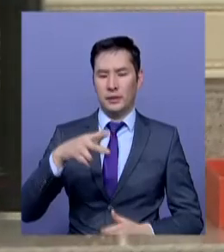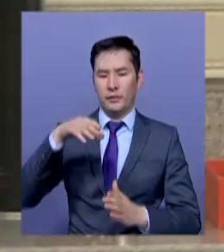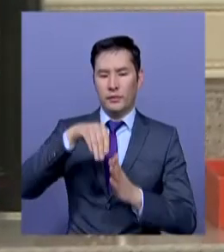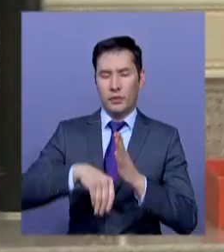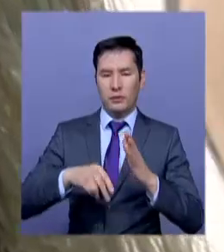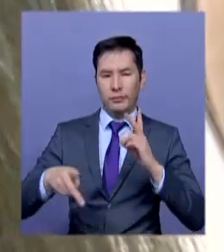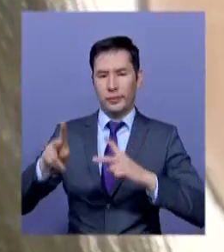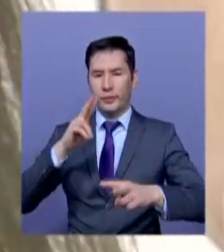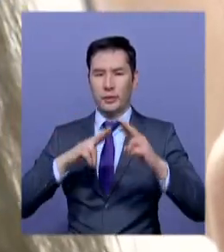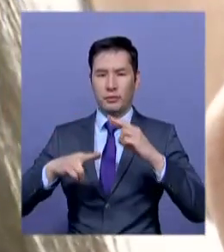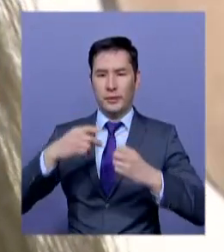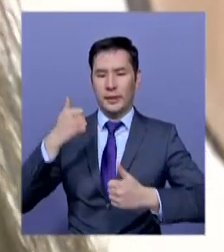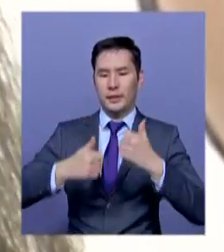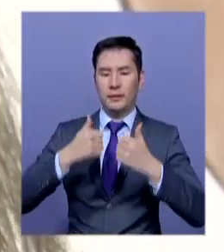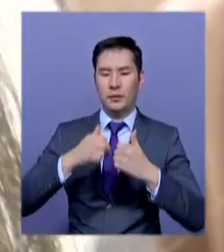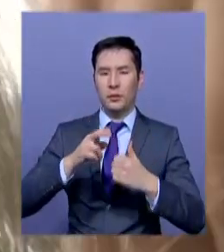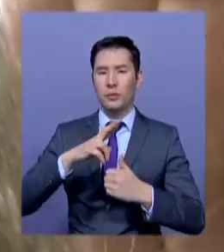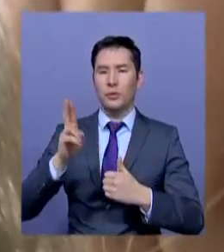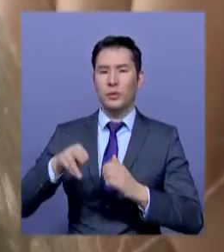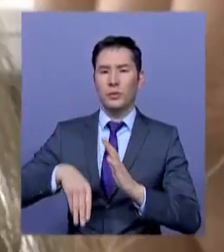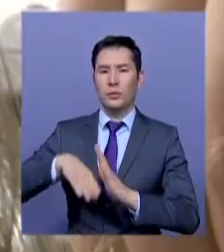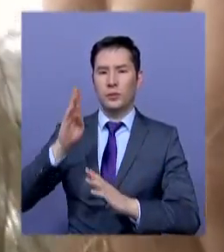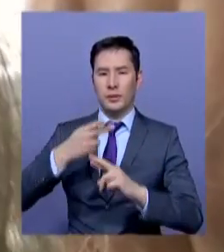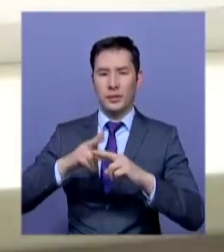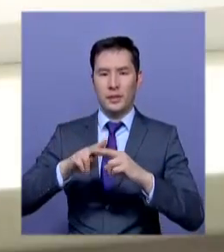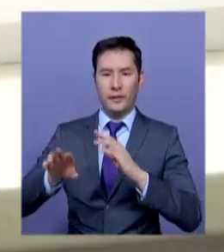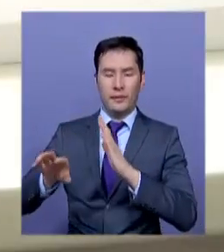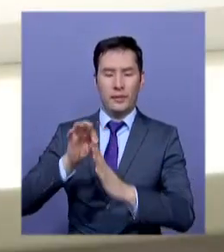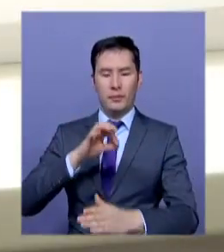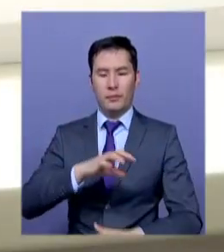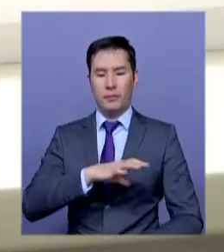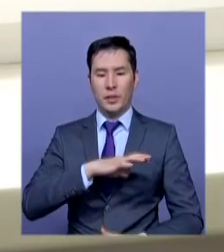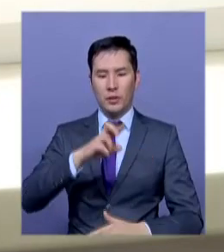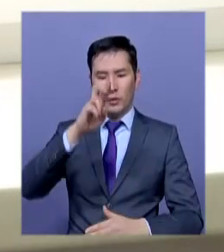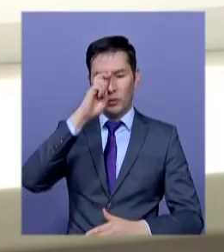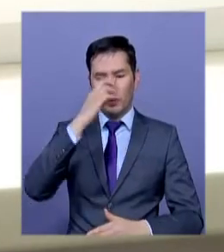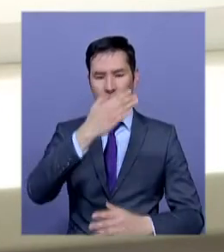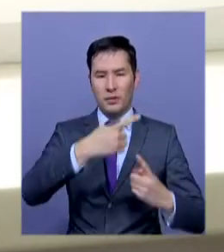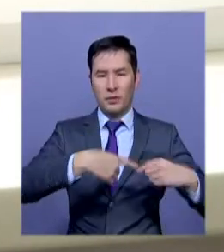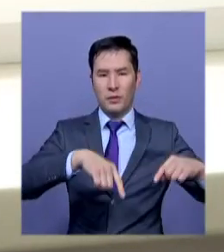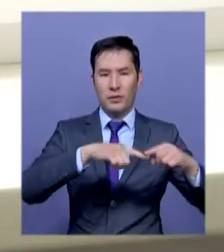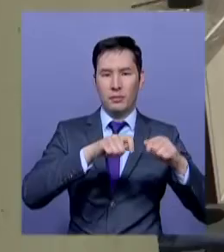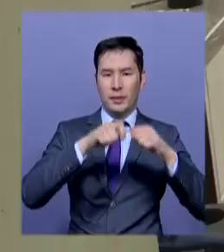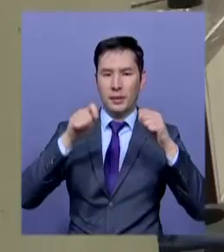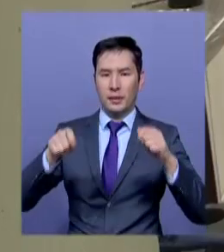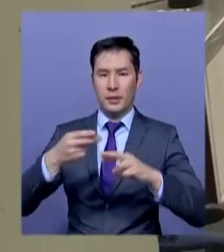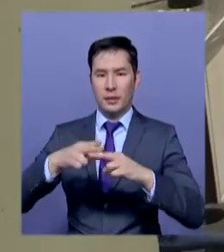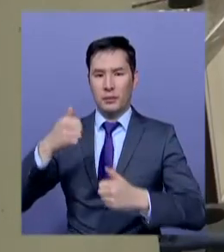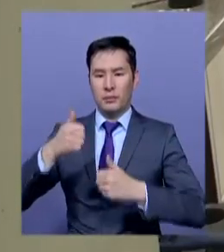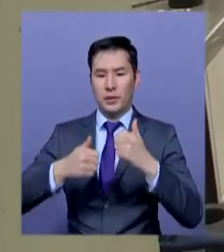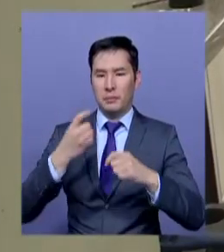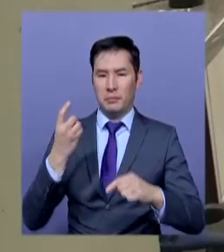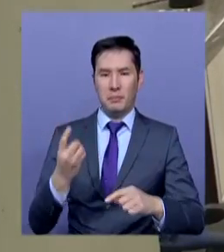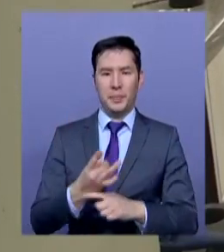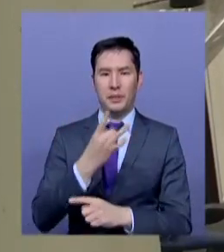шаш үлгісін жасап, сарапшылар назарына ұсынды. Жастар саясатын дамыту мемлекеттік қоры ұйымдастырып отырған бұл чемпионат тұңғыш рет